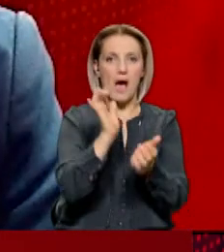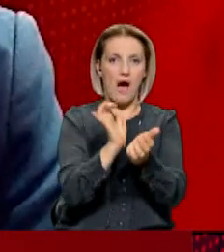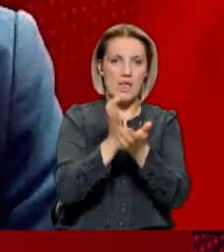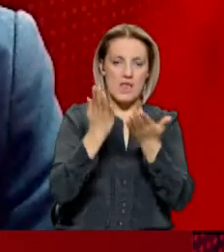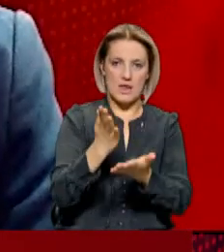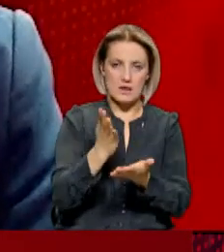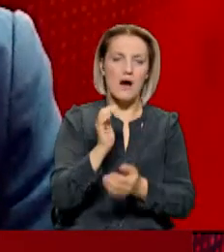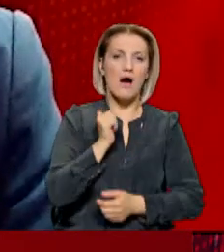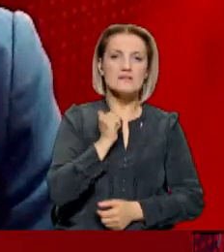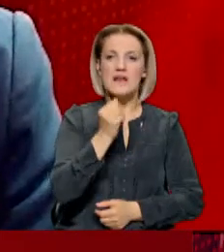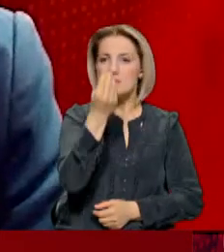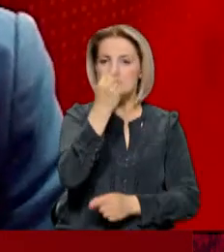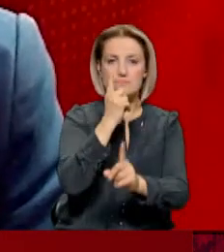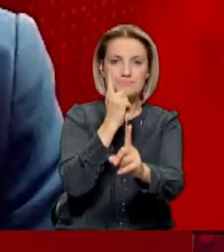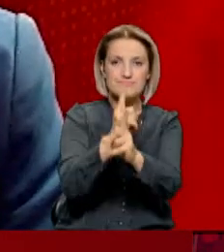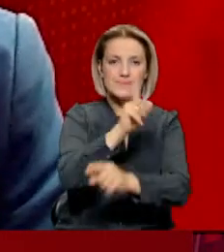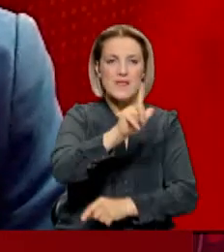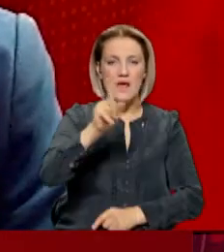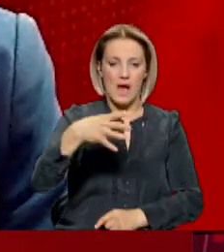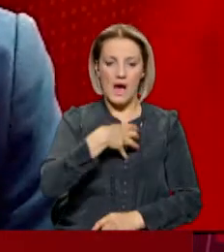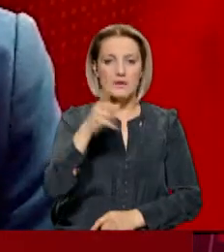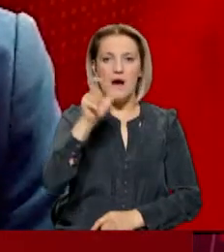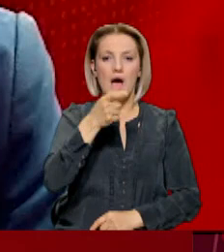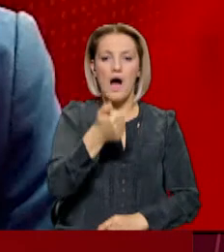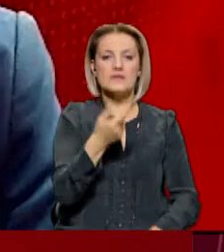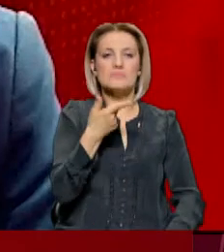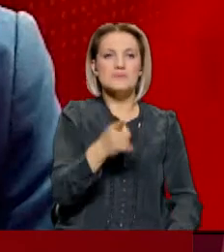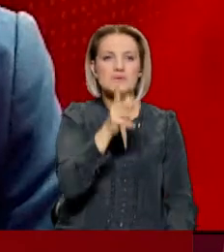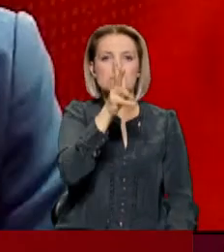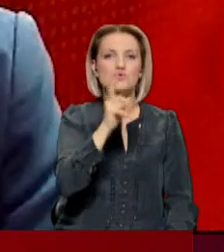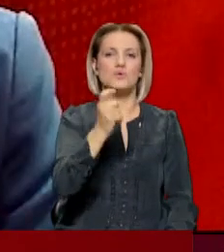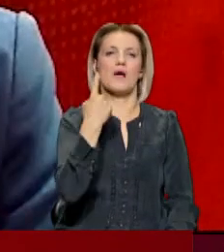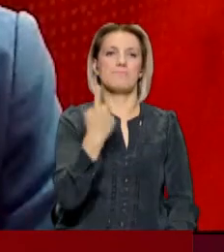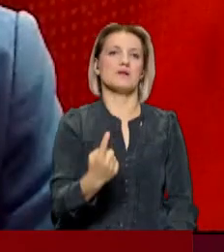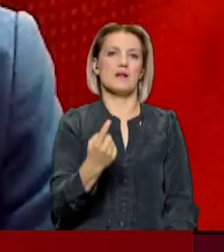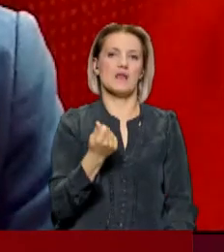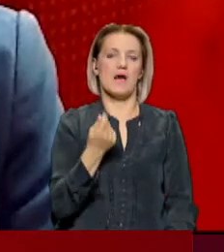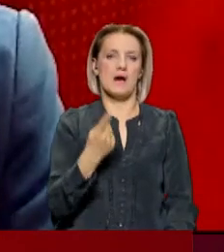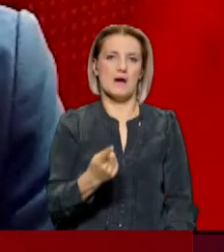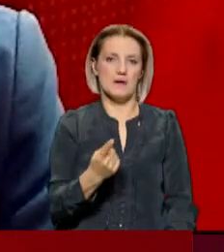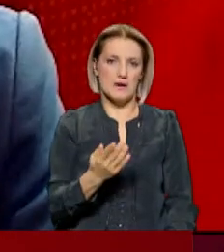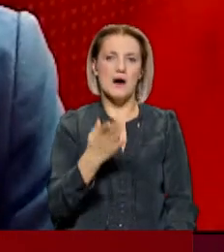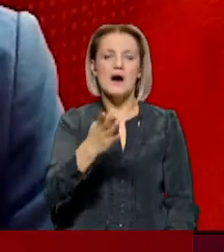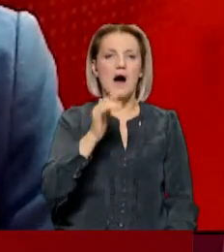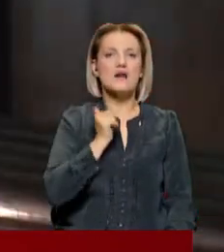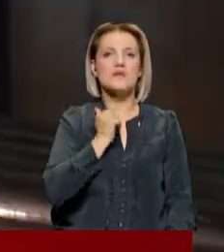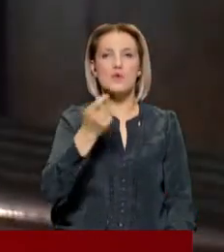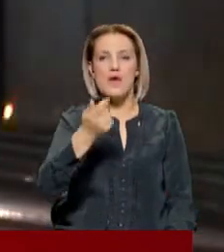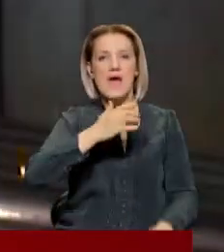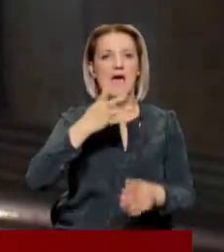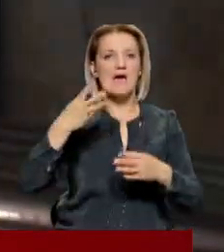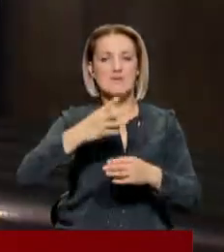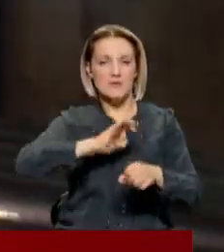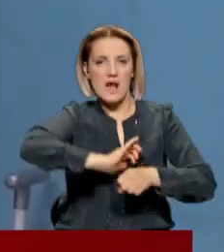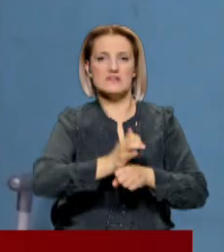bir ailenin asgari gıda ihtiyacı Haziran ayı itibariyle 6391 asgari ücretli enflasyona ezilmiş durumdadır